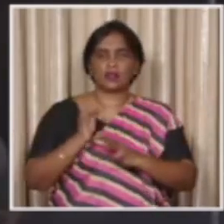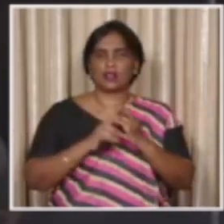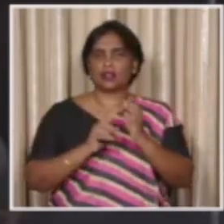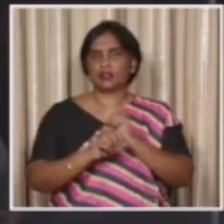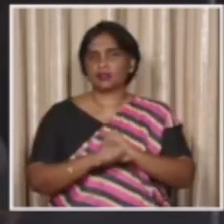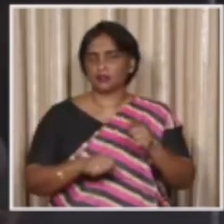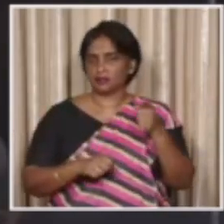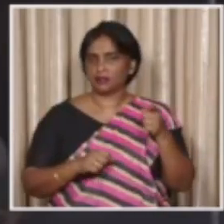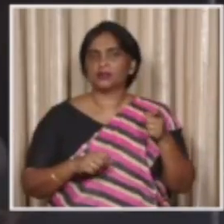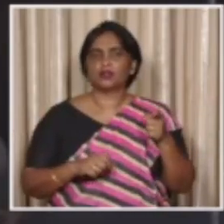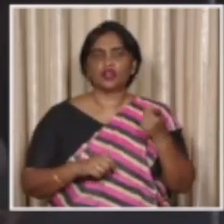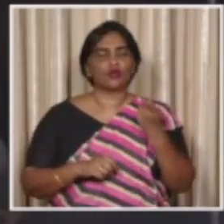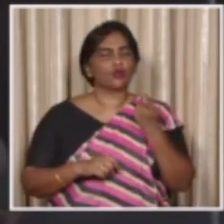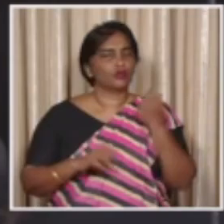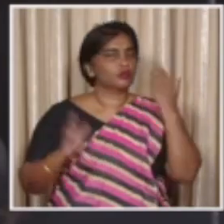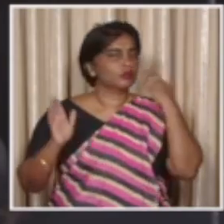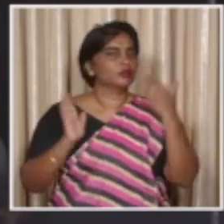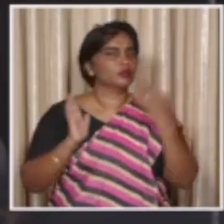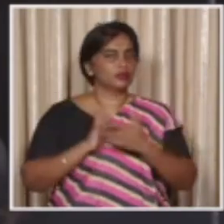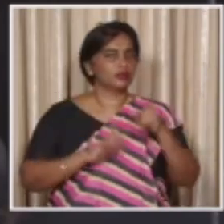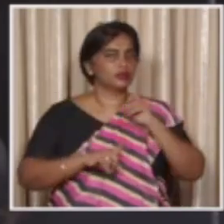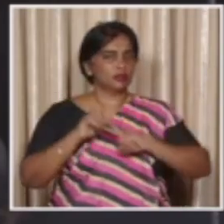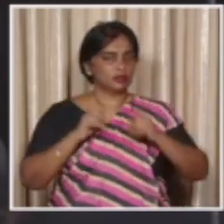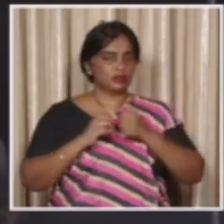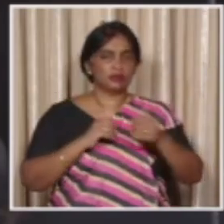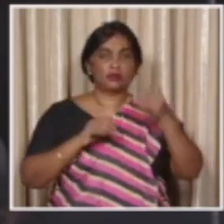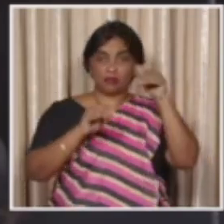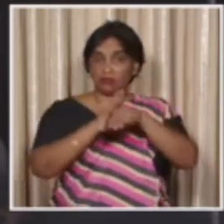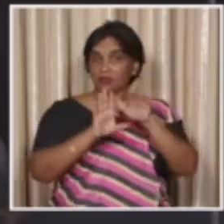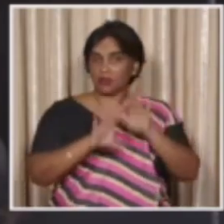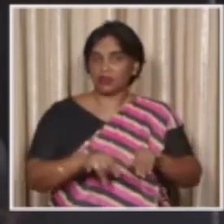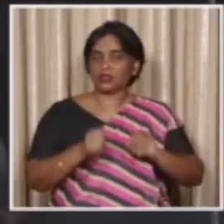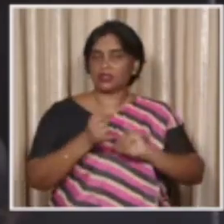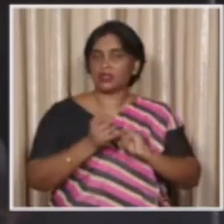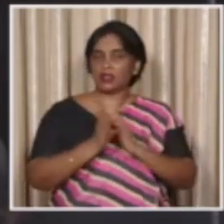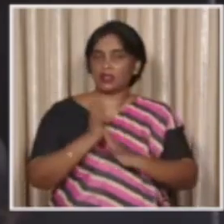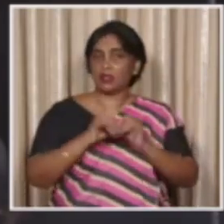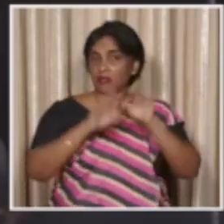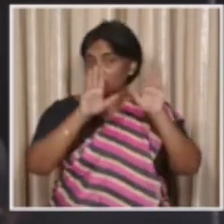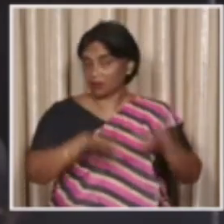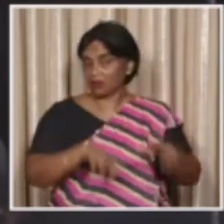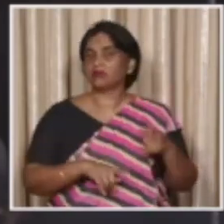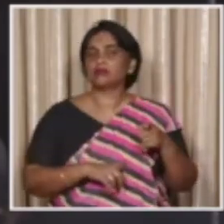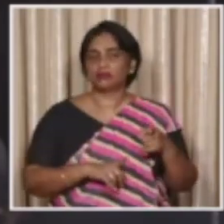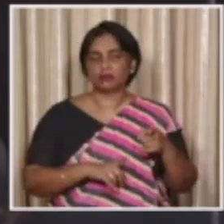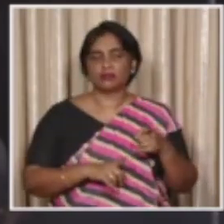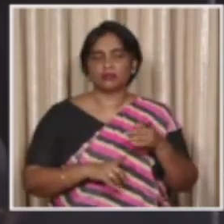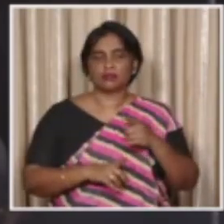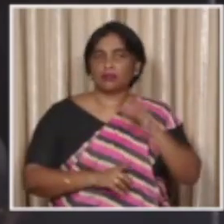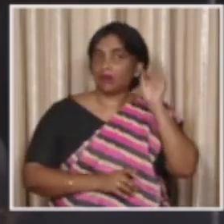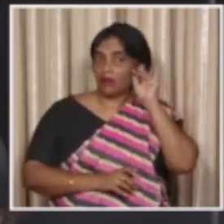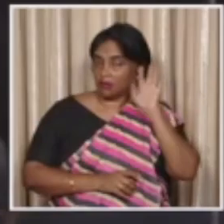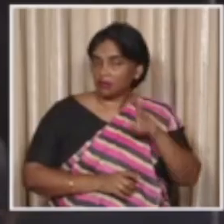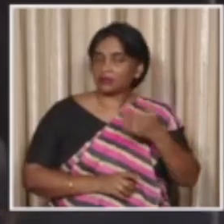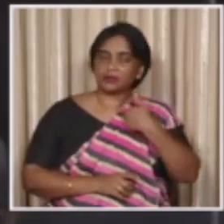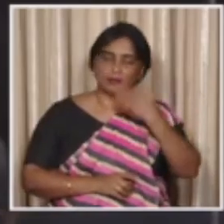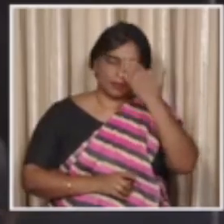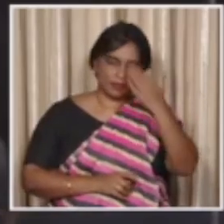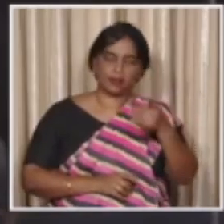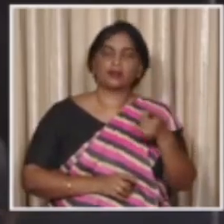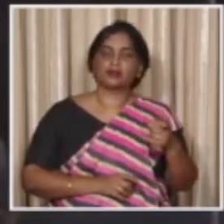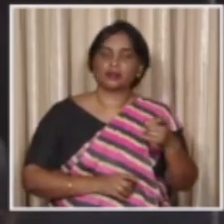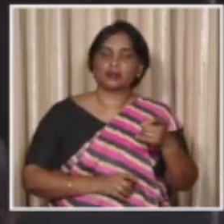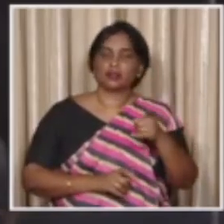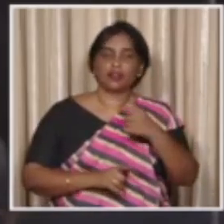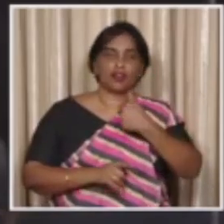නැහැ මේ මුදල් සම්බන්ධයෙන් සාකච්ඡා කරන්න. ඔහු හිටියානම් ශෙහන් අමතුමා හිටියානම් එක අහගෙන ඉන්නවා නම් කරුණා කරලා ඒ